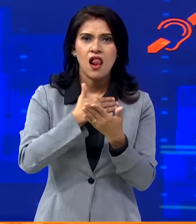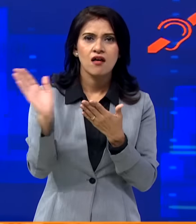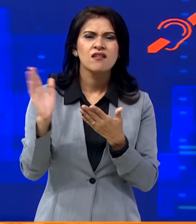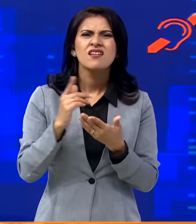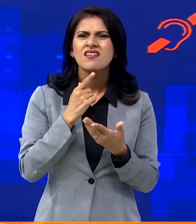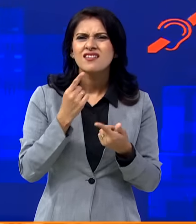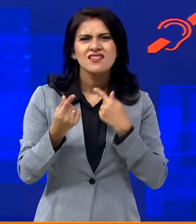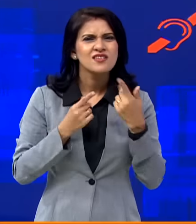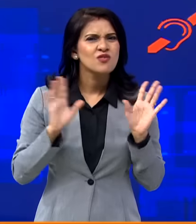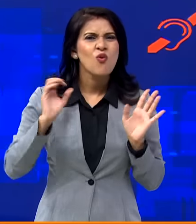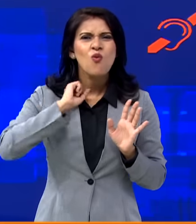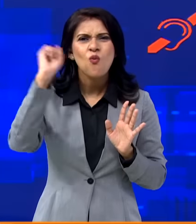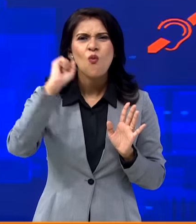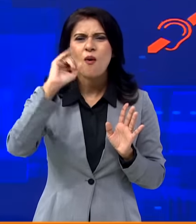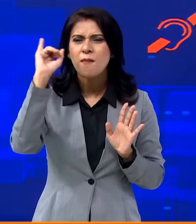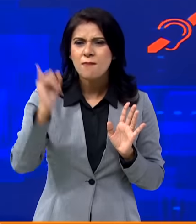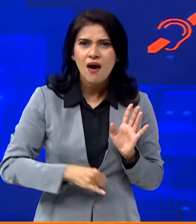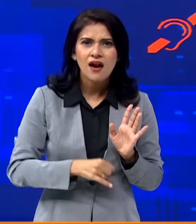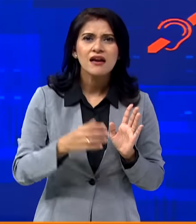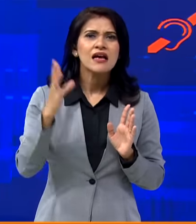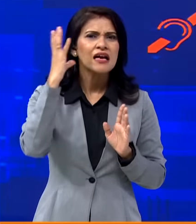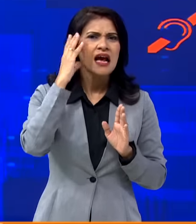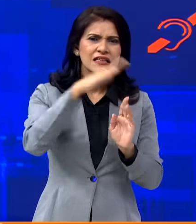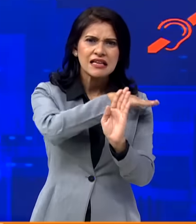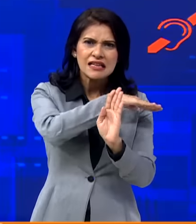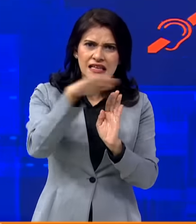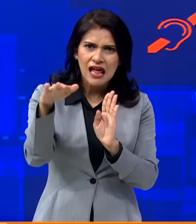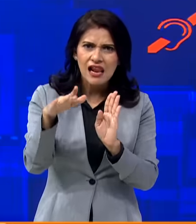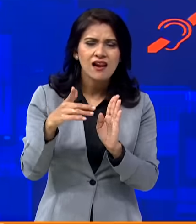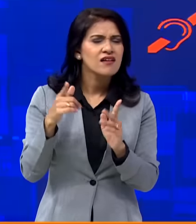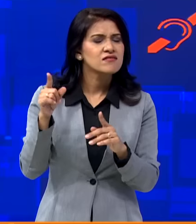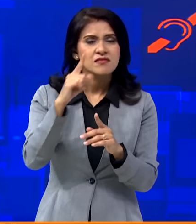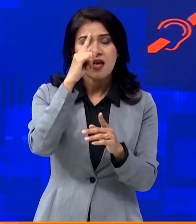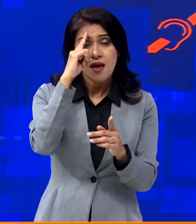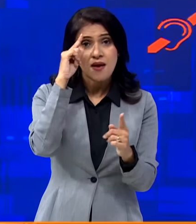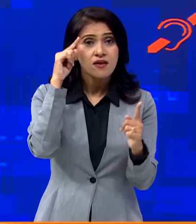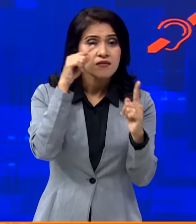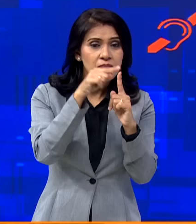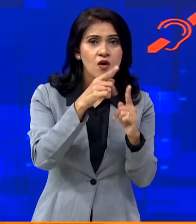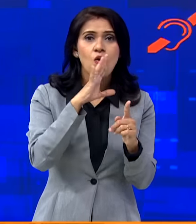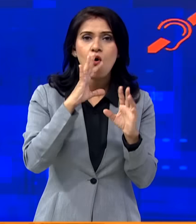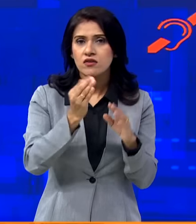हैं जो इस तरह गर्दन काटते हैं वो ना इस्लाम को समझते हैं ना पैगंबर को समझते